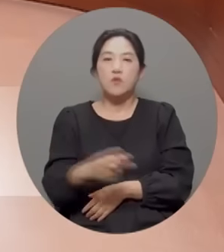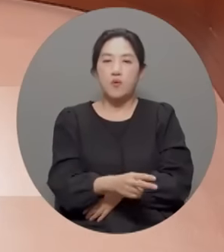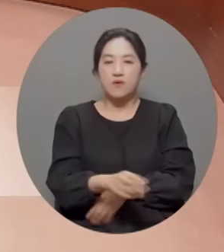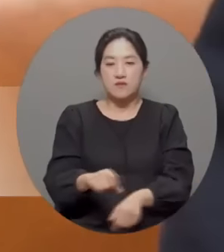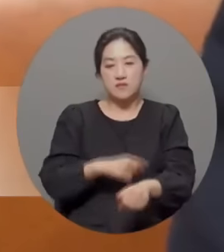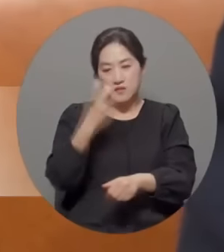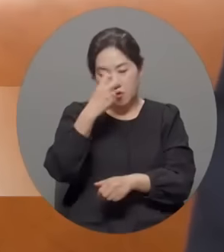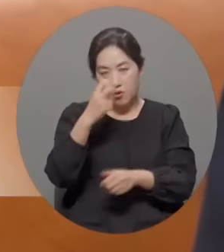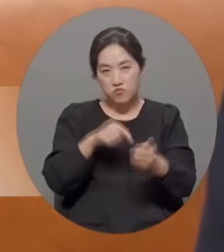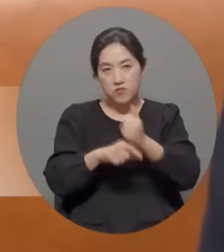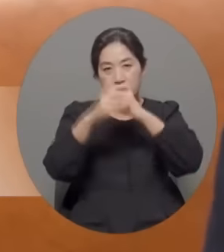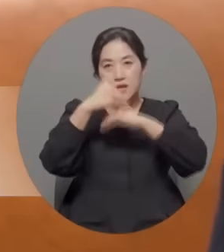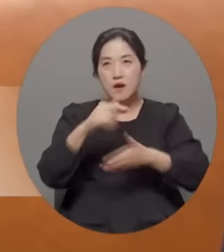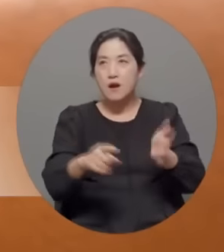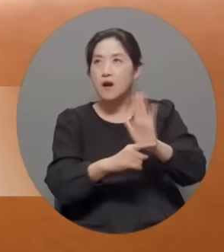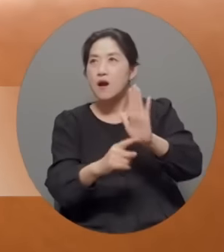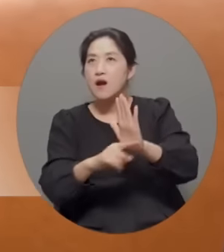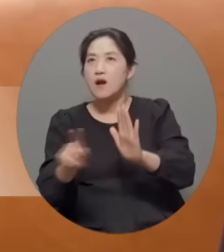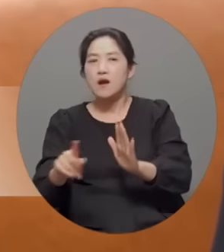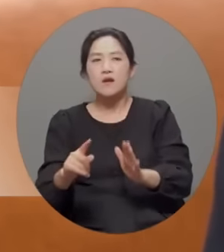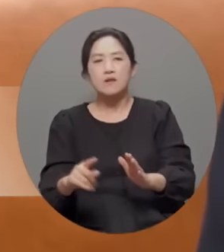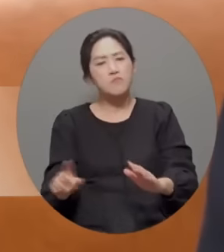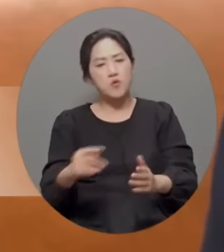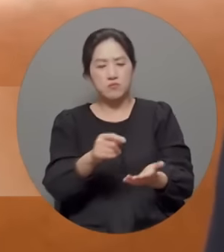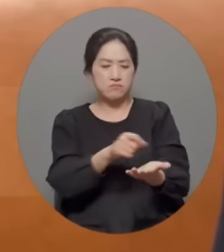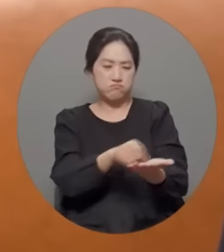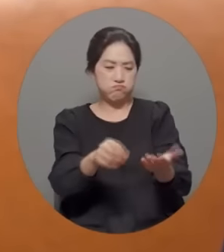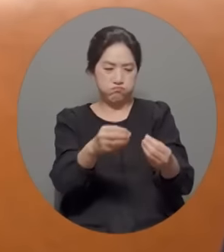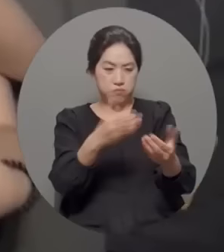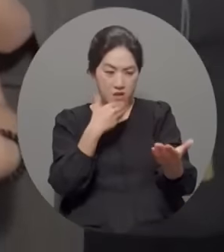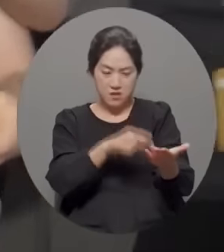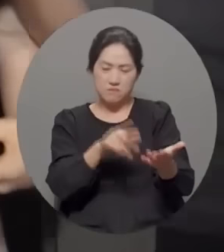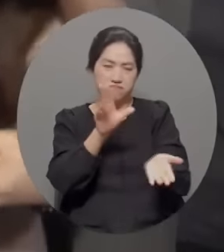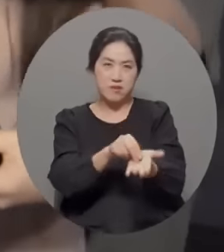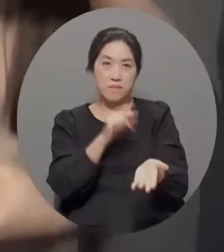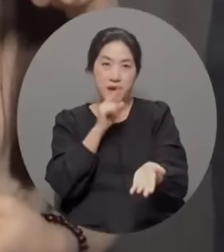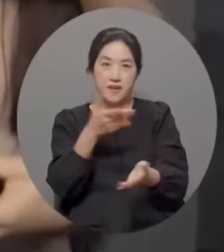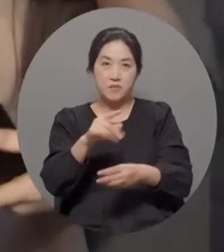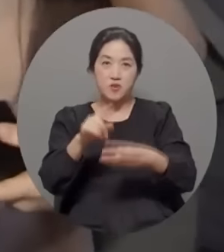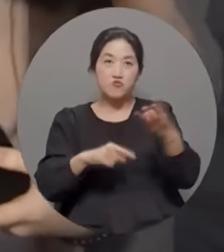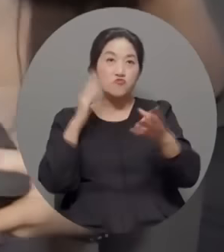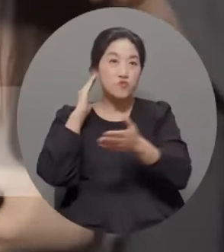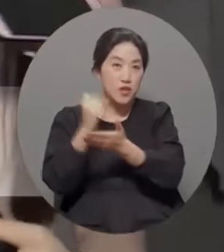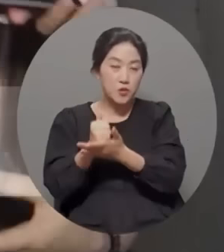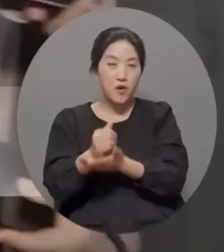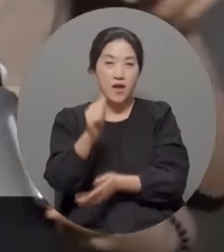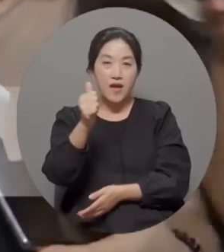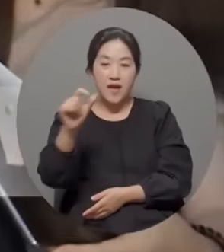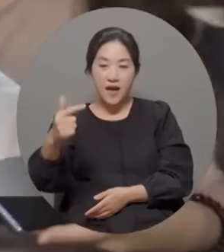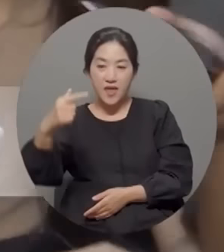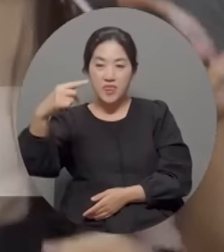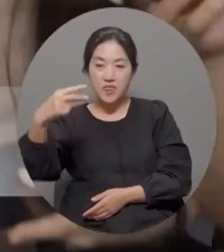상황을 언론에 공개하는 조항도 문제라고 지적합니다. 하지만 윤석열 대통령과 한동훈 전 비대위원장이 특검